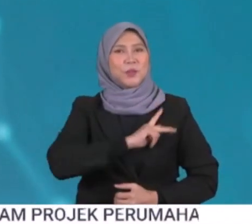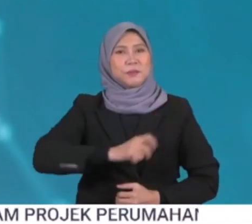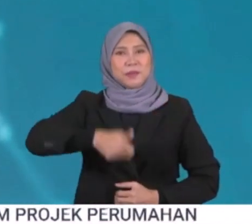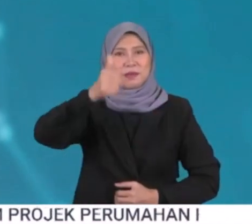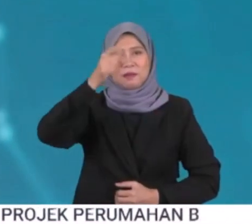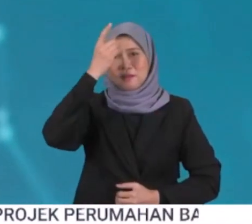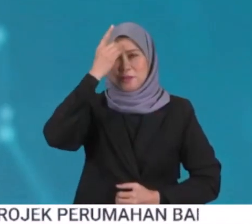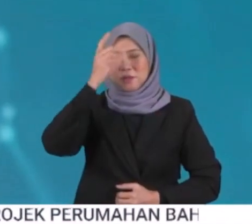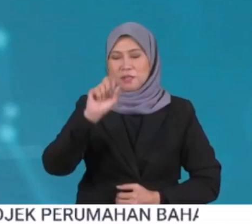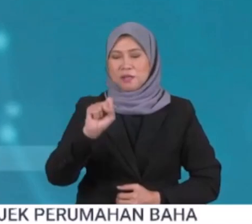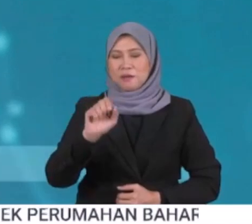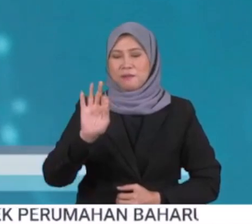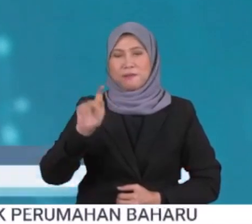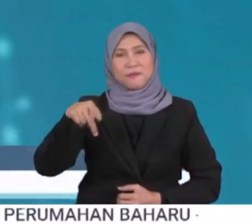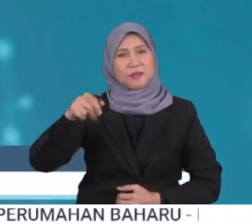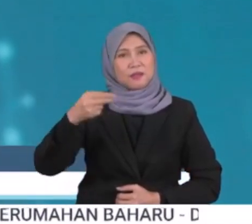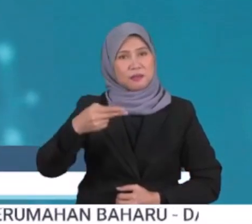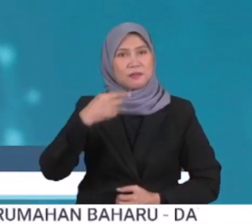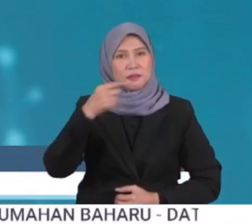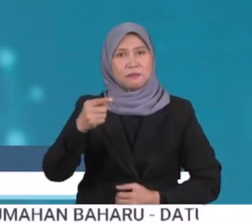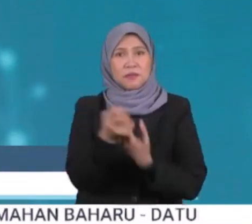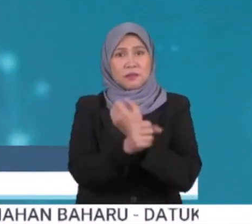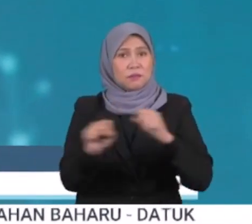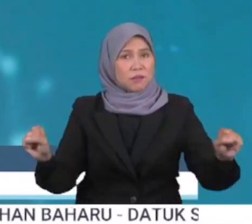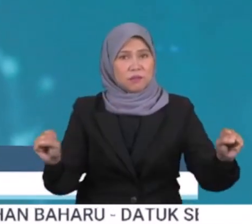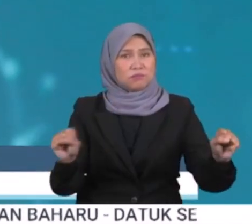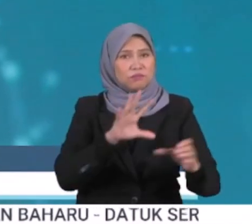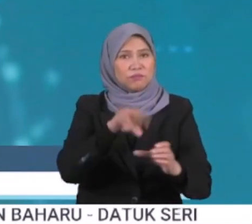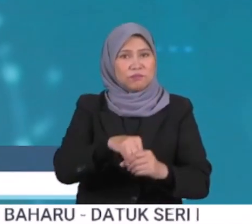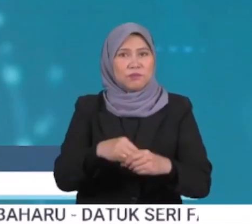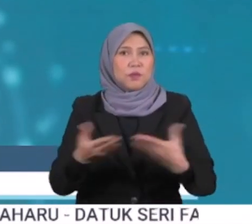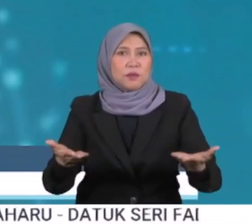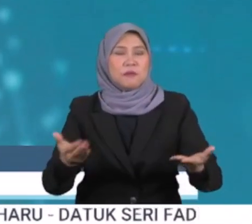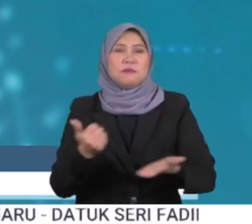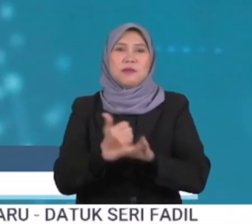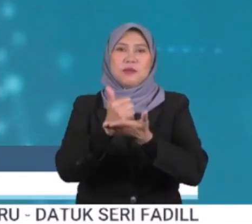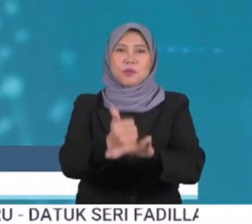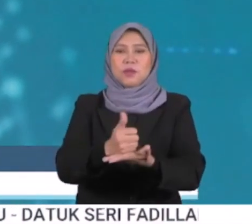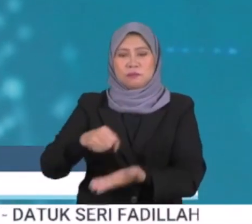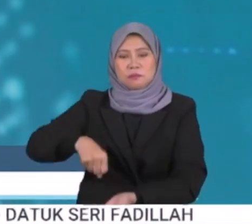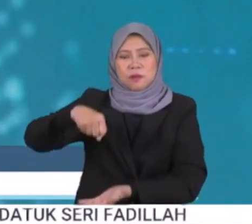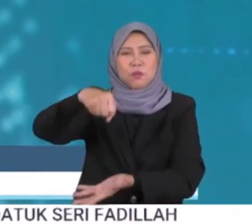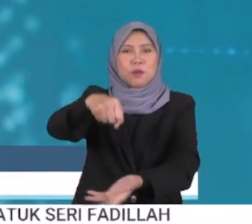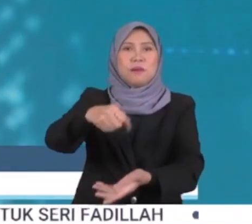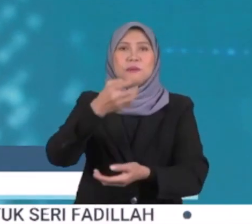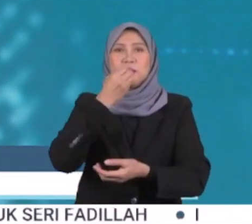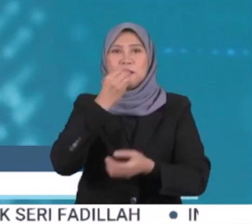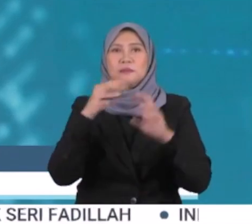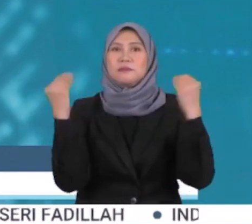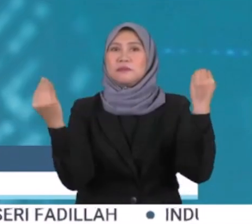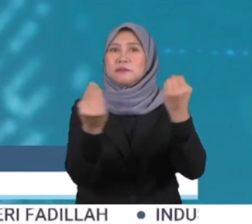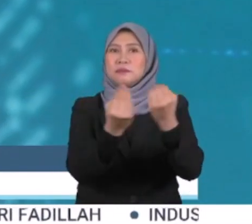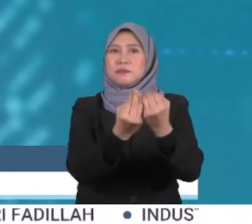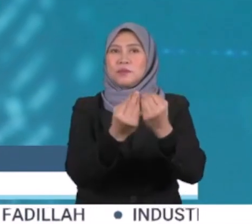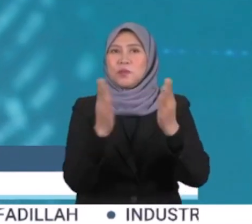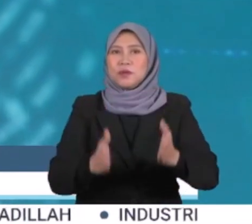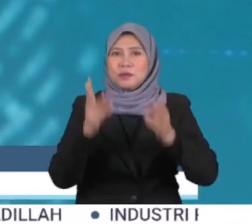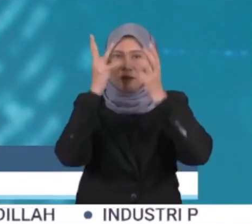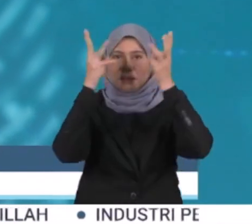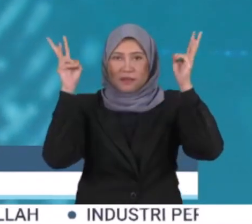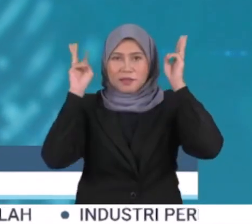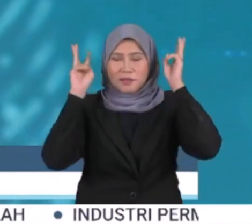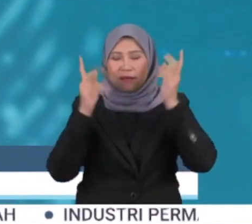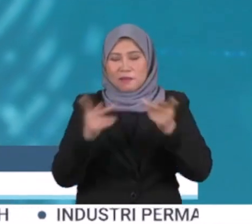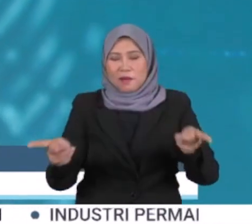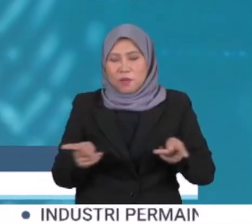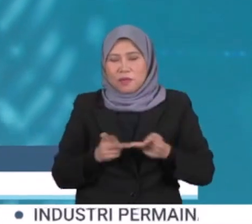Pengarahnya Datuk Sapiah Mohd Nur berkata persiapan turut merangkumi pengendalian bantuan bakul makanan kepada masyarakat orang asli yang tinggal